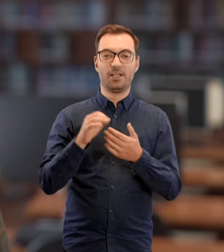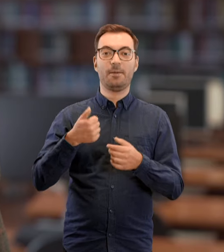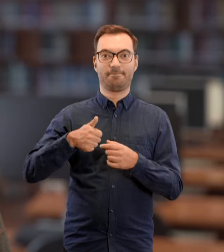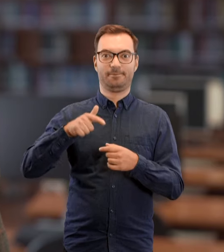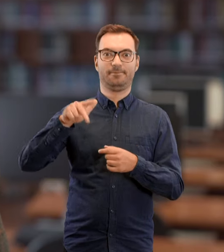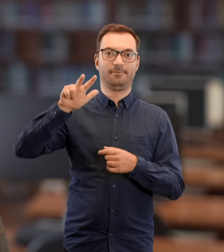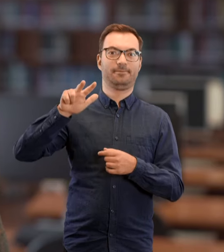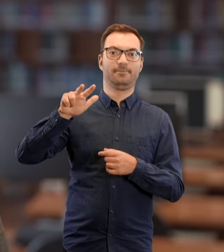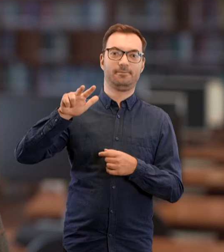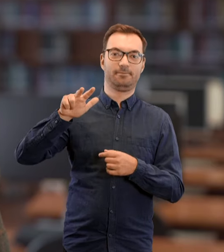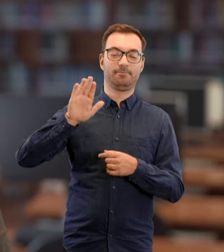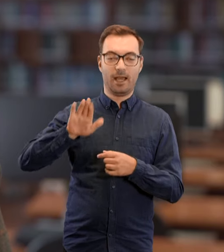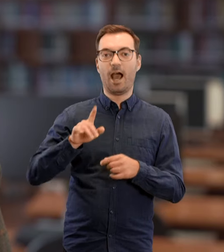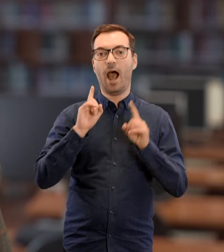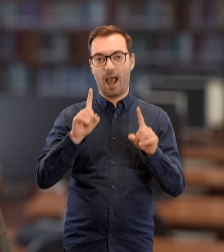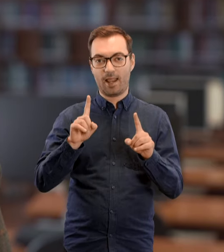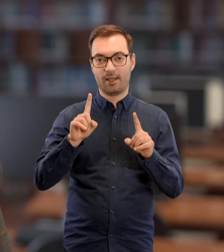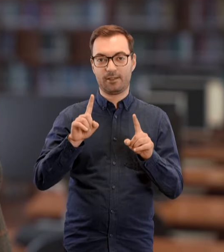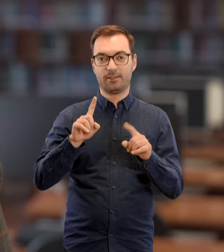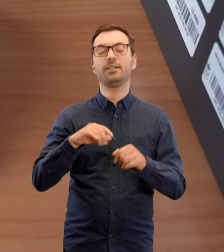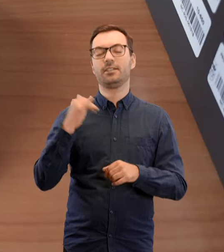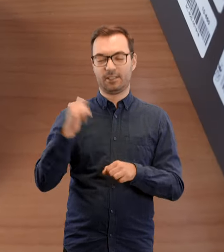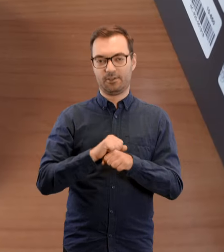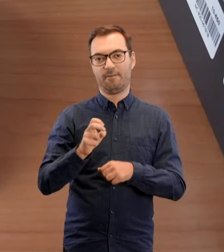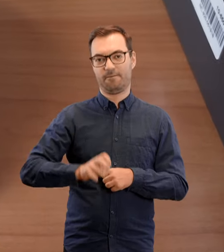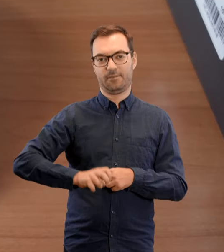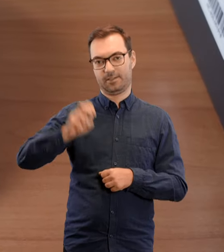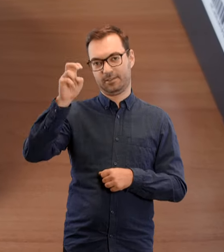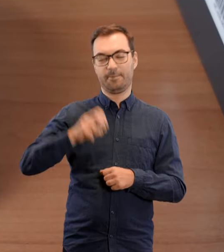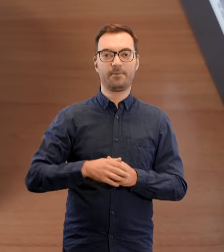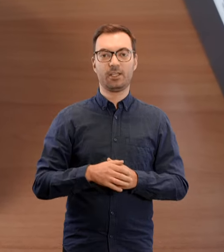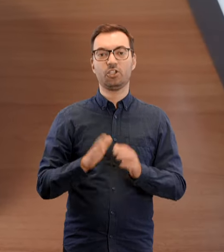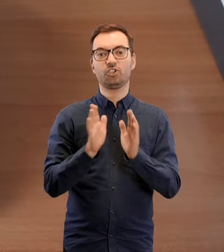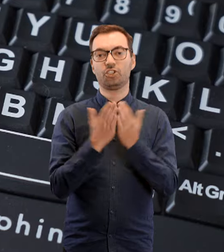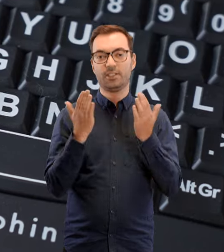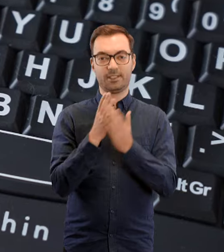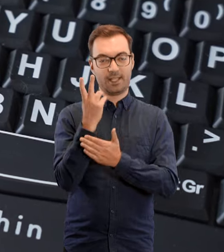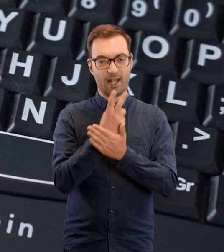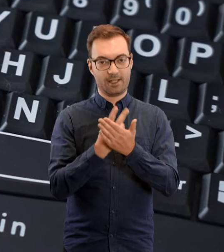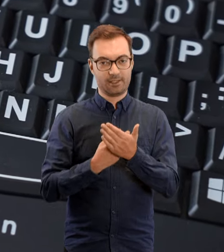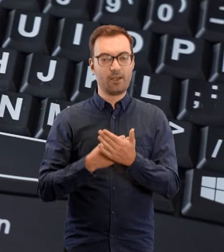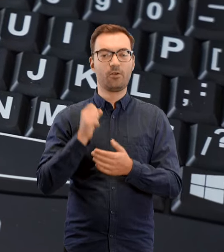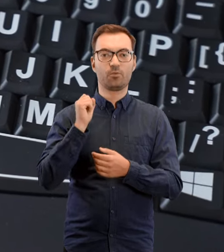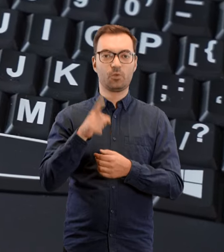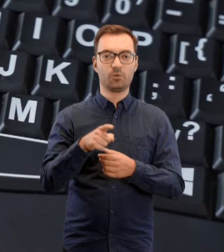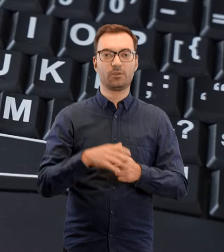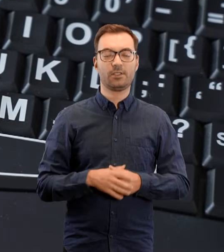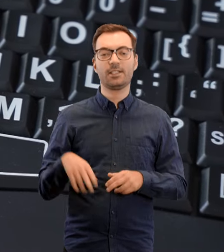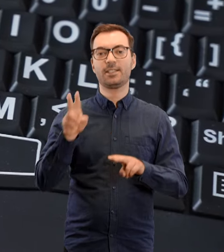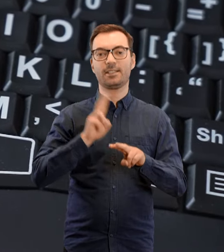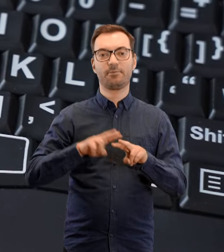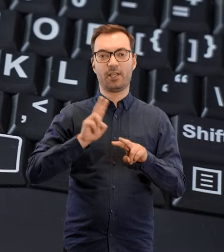ale między tymi piętrami kursuje winda. W czytelni zlokalizowano i umieszczono